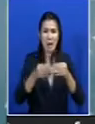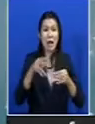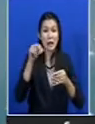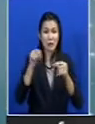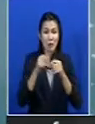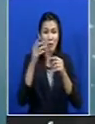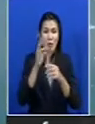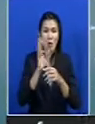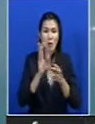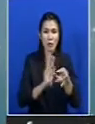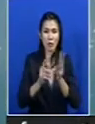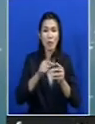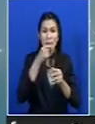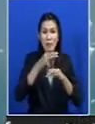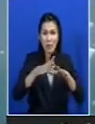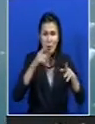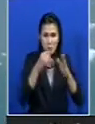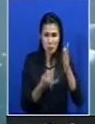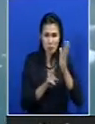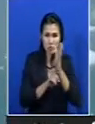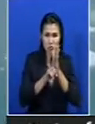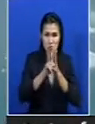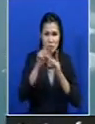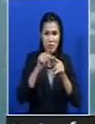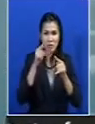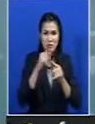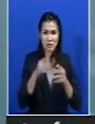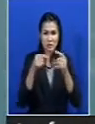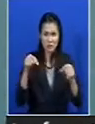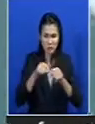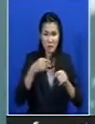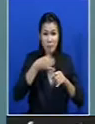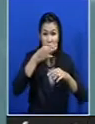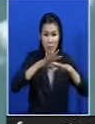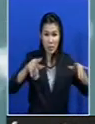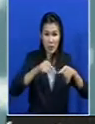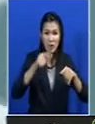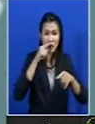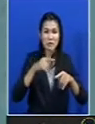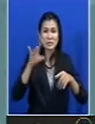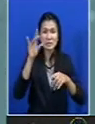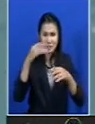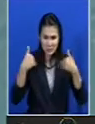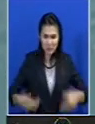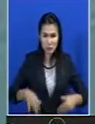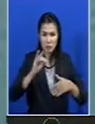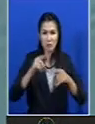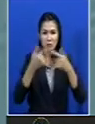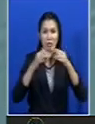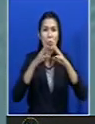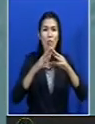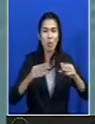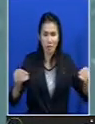ดับความเป็นกรดในทะเลสูงขึ้นอย่างรวดเร็วและทำให้สิ่งมีชีวิตในมหาสมุทรตกอยู่ในภาวะเสี่ยงสูญพันธุ์เป็นวงกว้